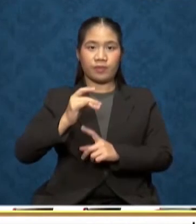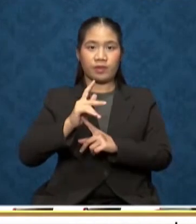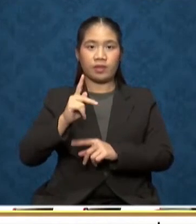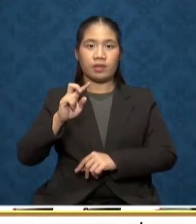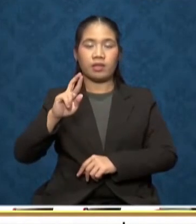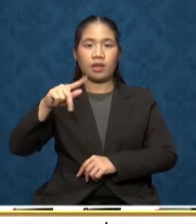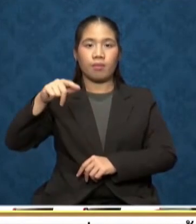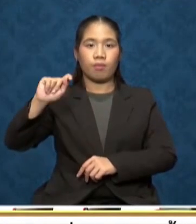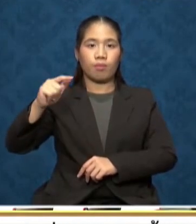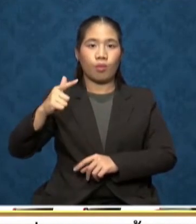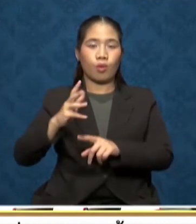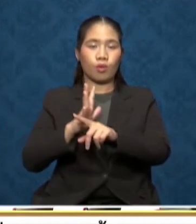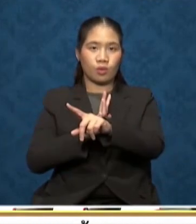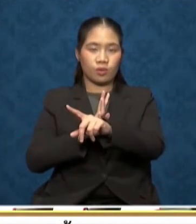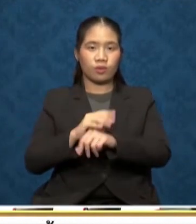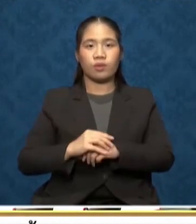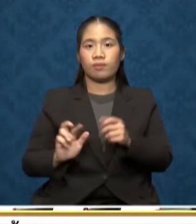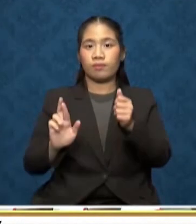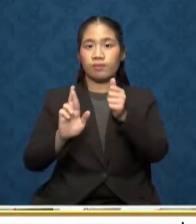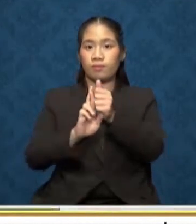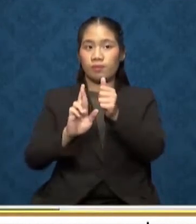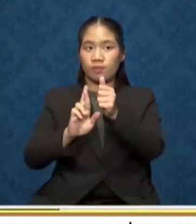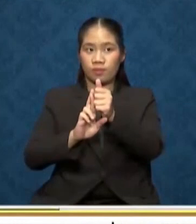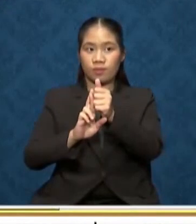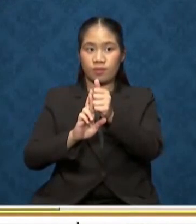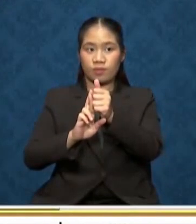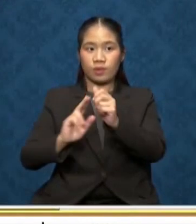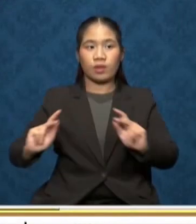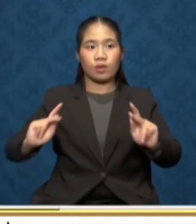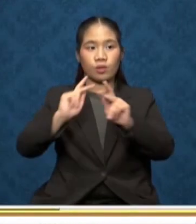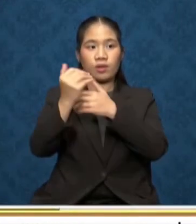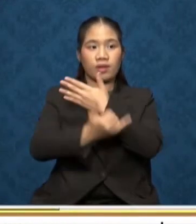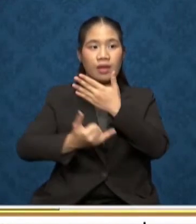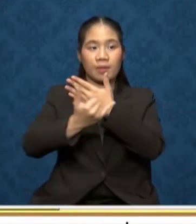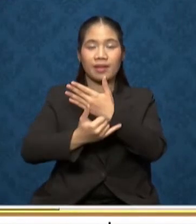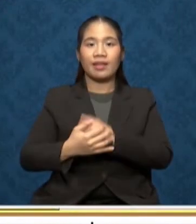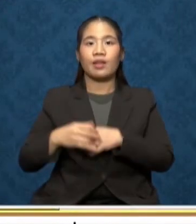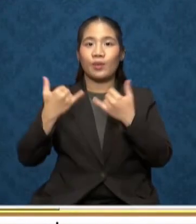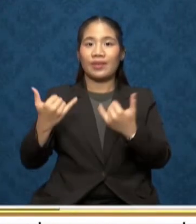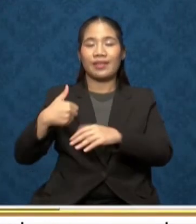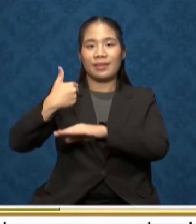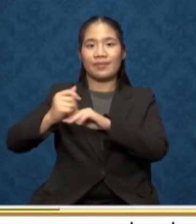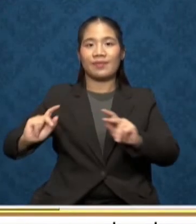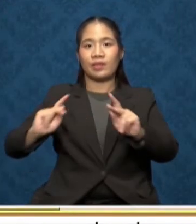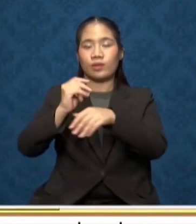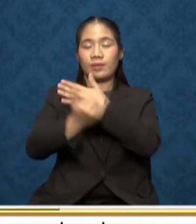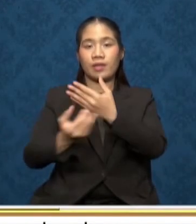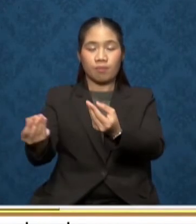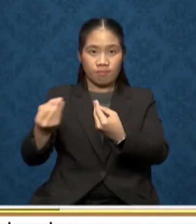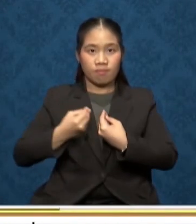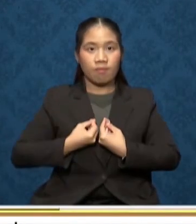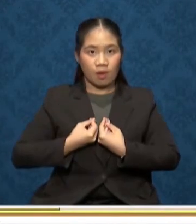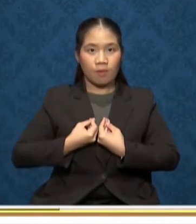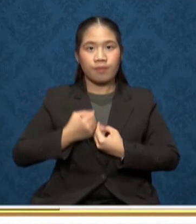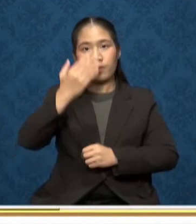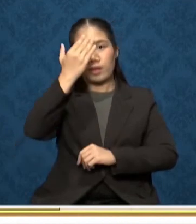วยวก์ ดกัต่ประเทศวันนี้ไดรหมจากทานตมตีว่าการกสูงกณต่ประเทศให้เปผู้ตอบกททถามสด controcinศกระทบเกิด